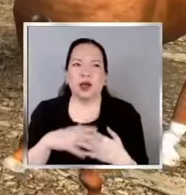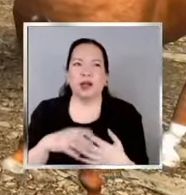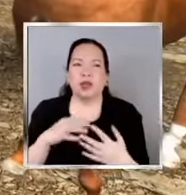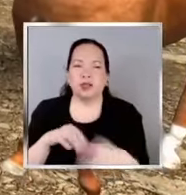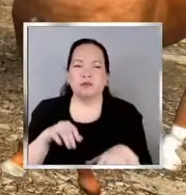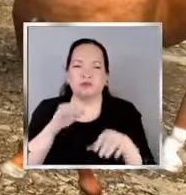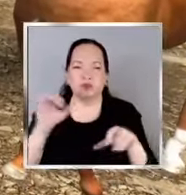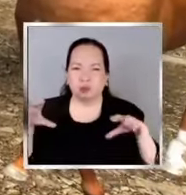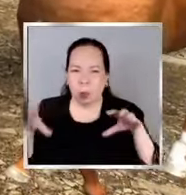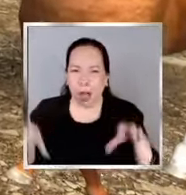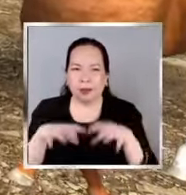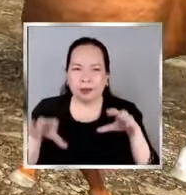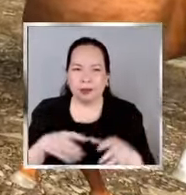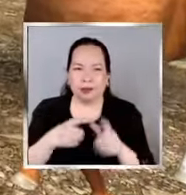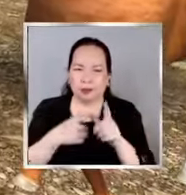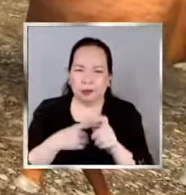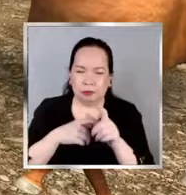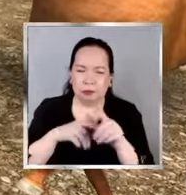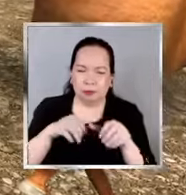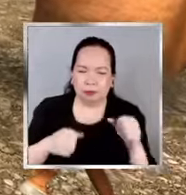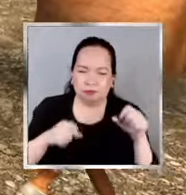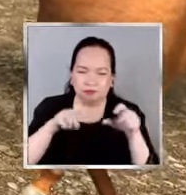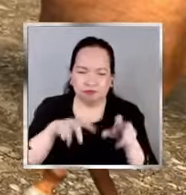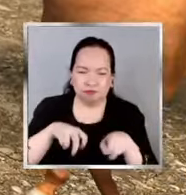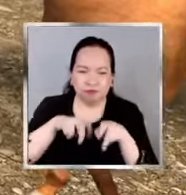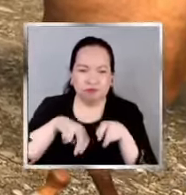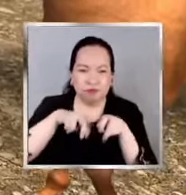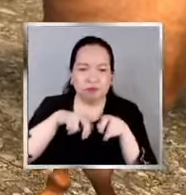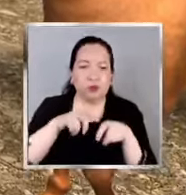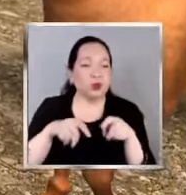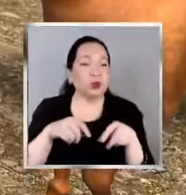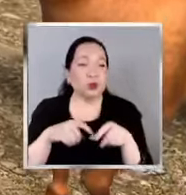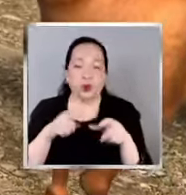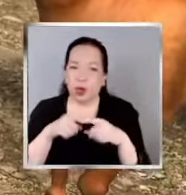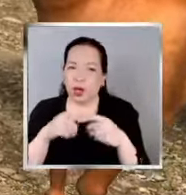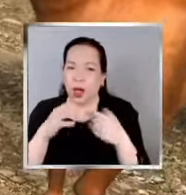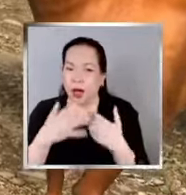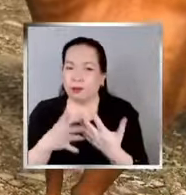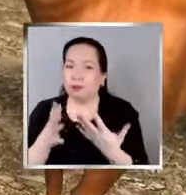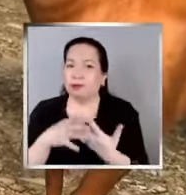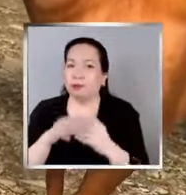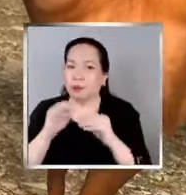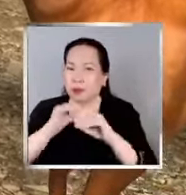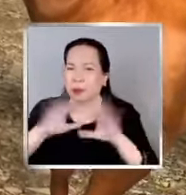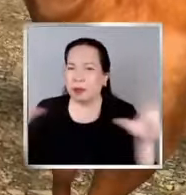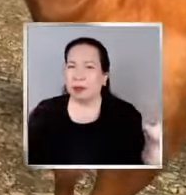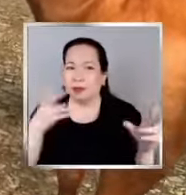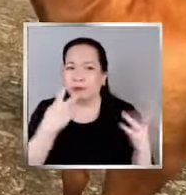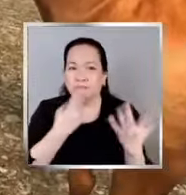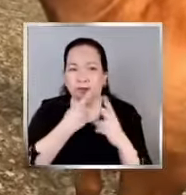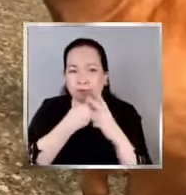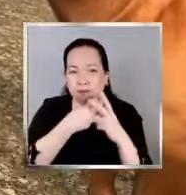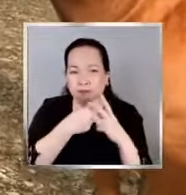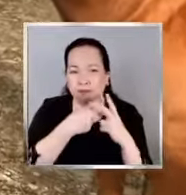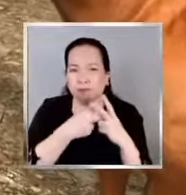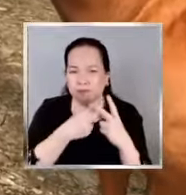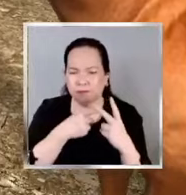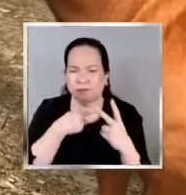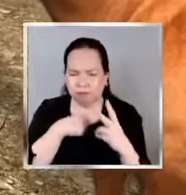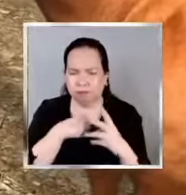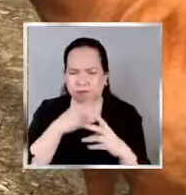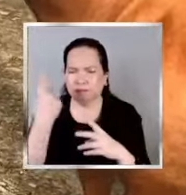activity. Samantala, para malaman ang trivia sa likod ng viral na balita, i-tweet o i-comment lang, hashtag Kuya Kim. Ano na? Laging